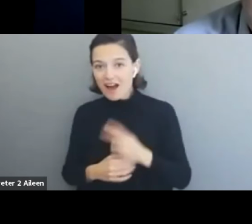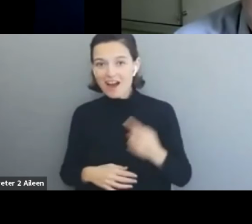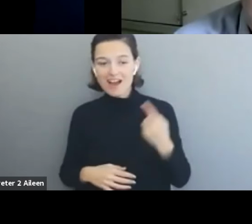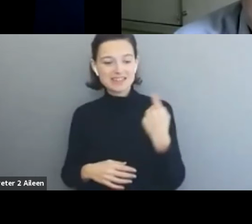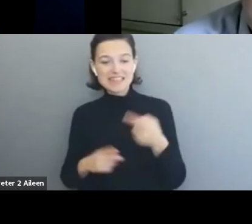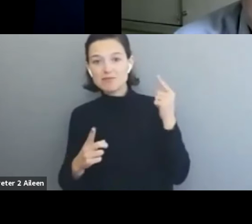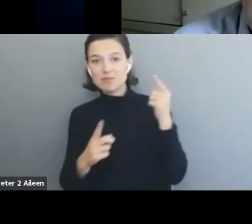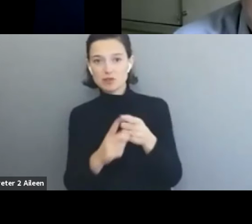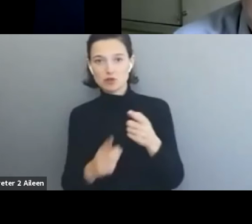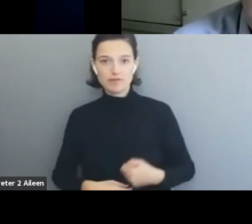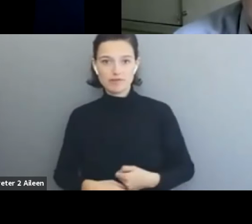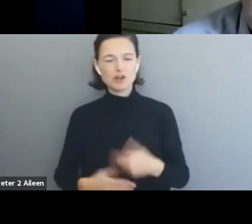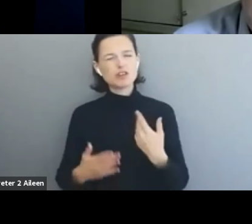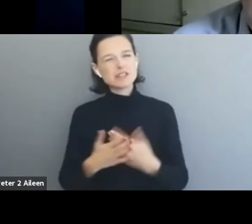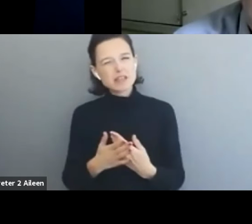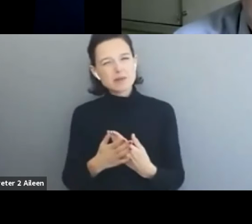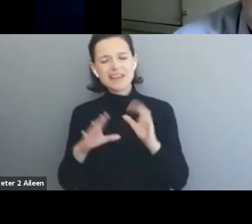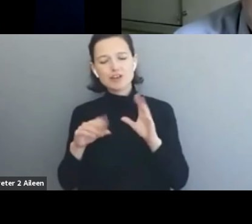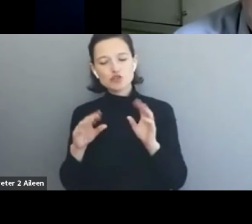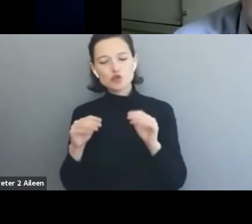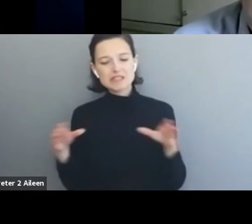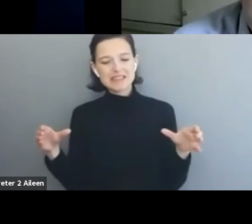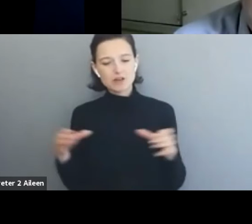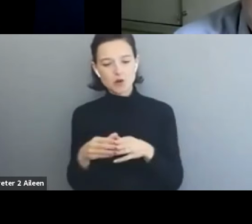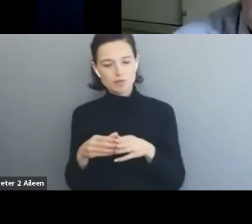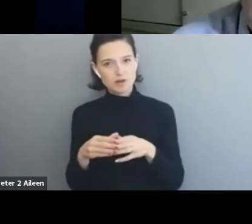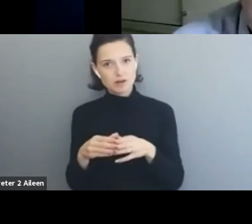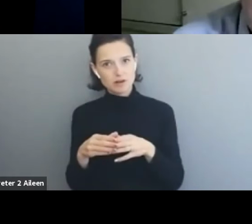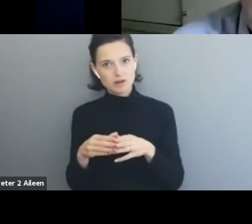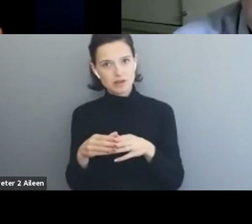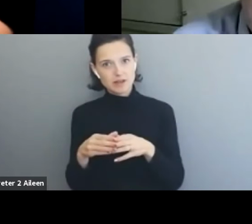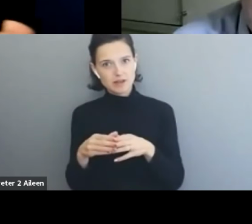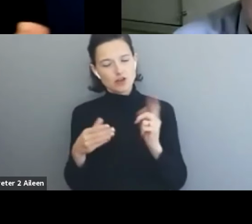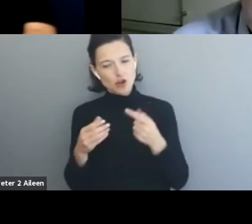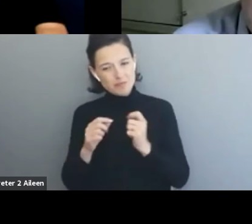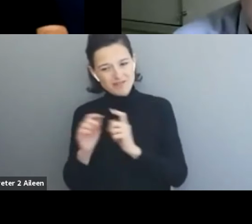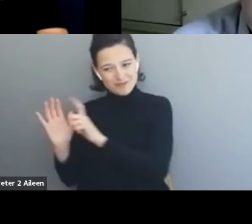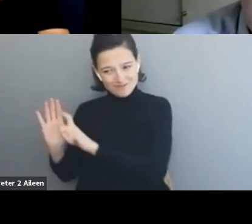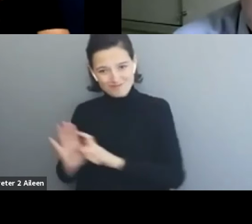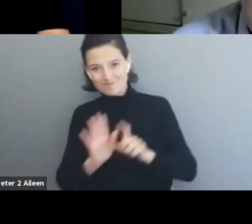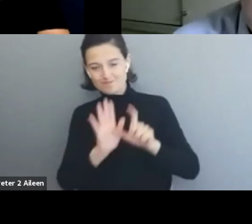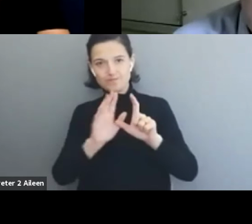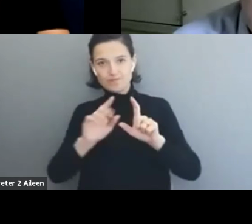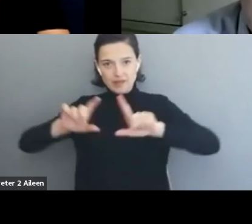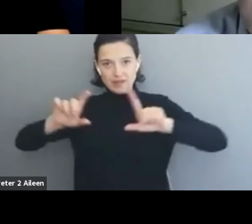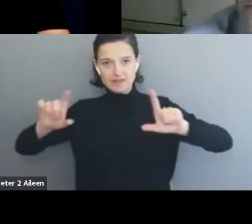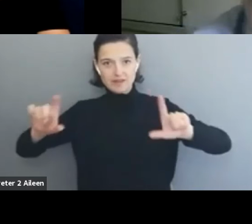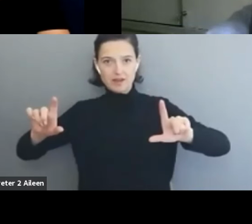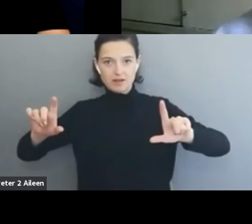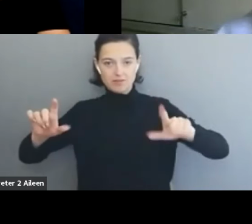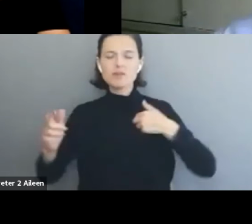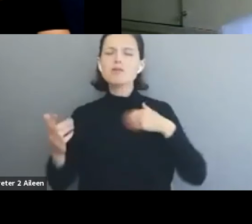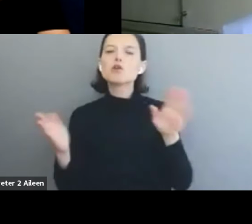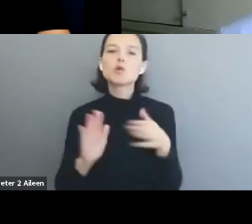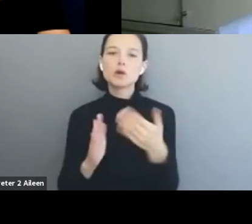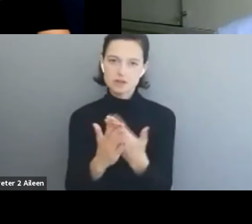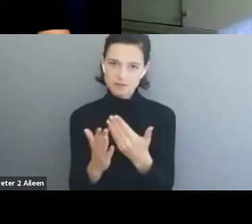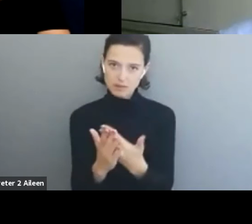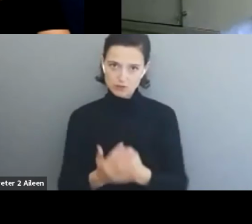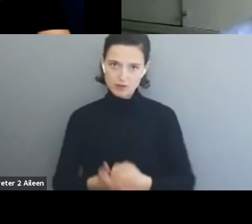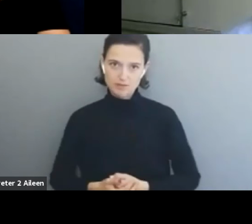Nutzergruppe aufzuzeigen, die vielleicht gar noch nicht so auf dem Tableau ist. Und da möchte ich ein kleines Beispiel geben. Wir haben